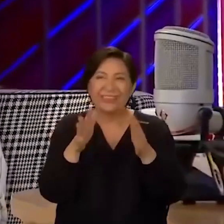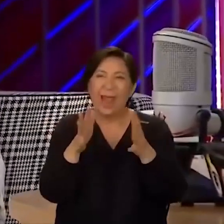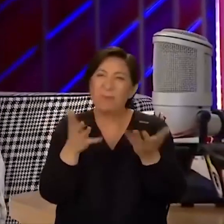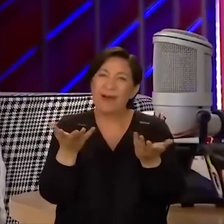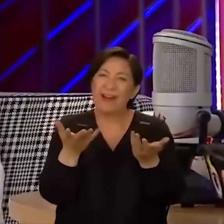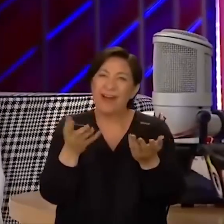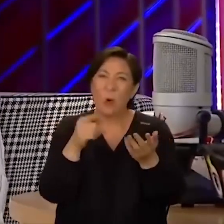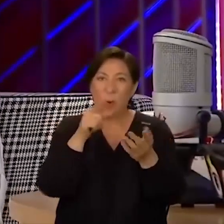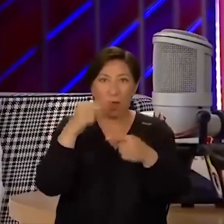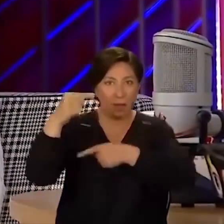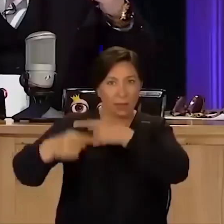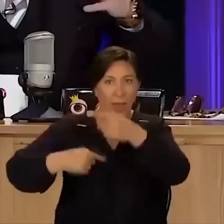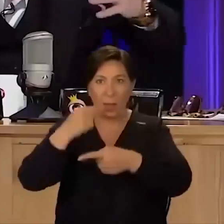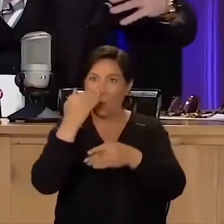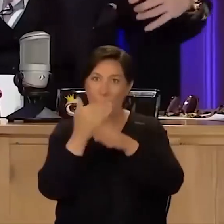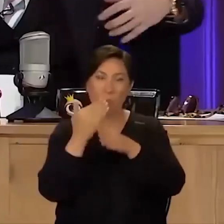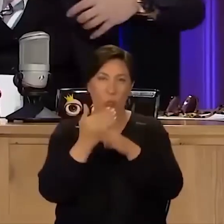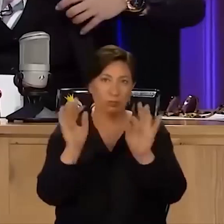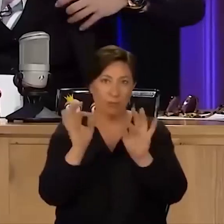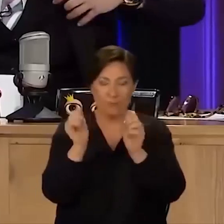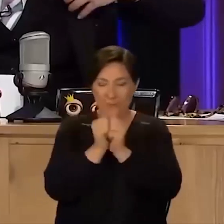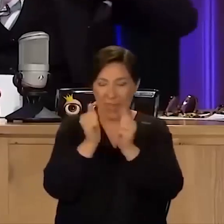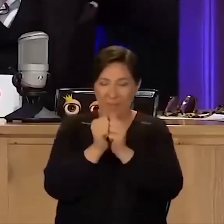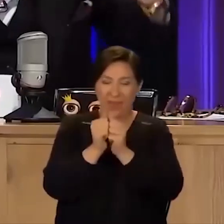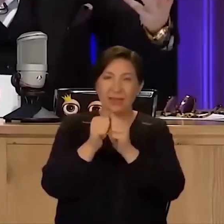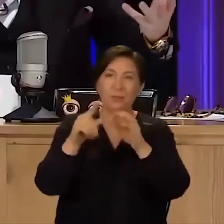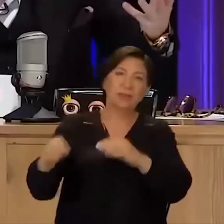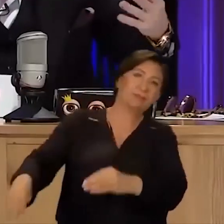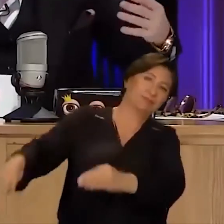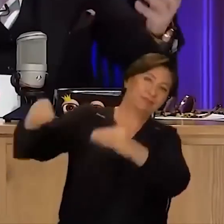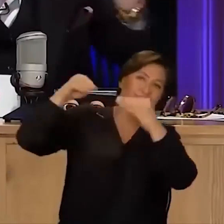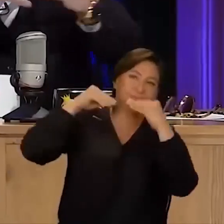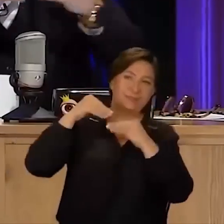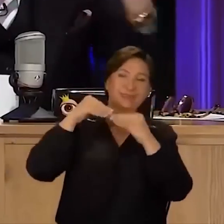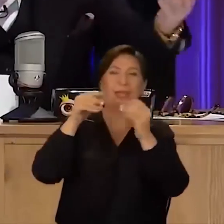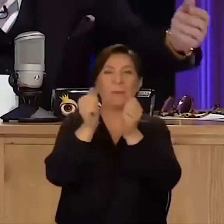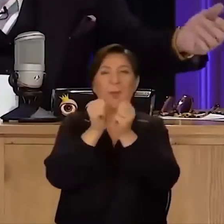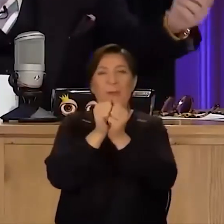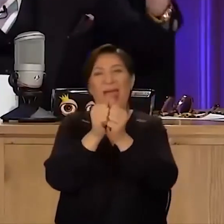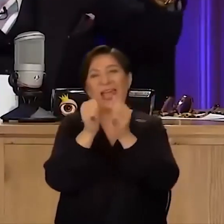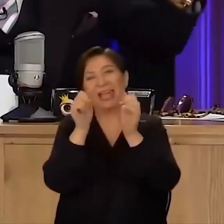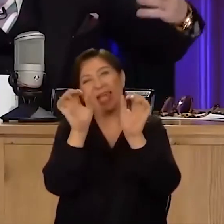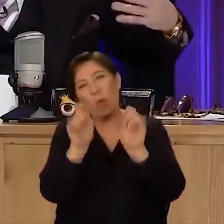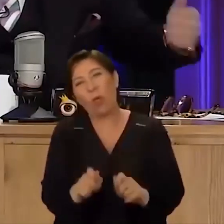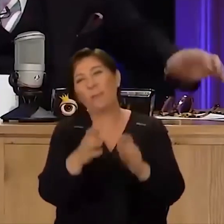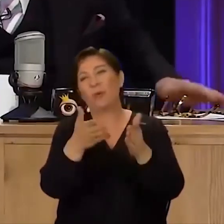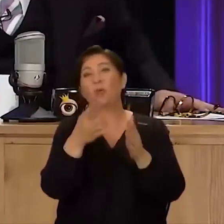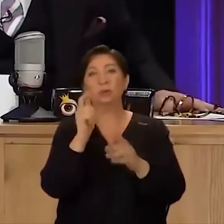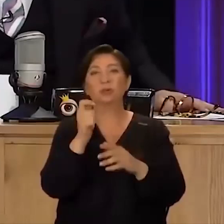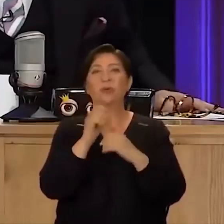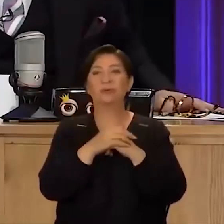ama o da o da ritüeli uygun bir şey değil yani beraber bir posta örtüyoruz ve ikisini bir araya